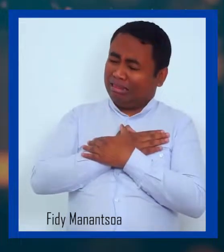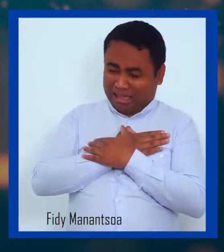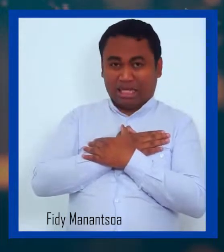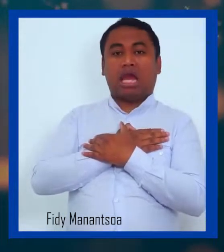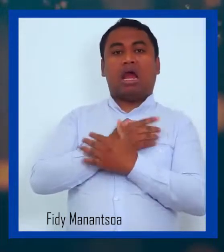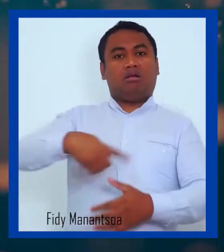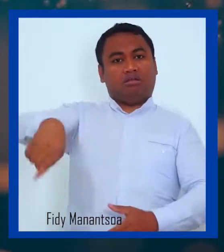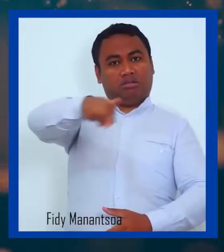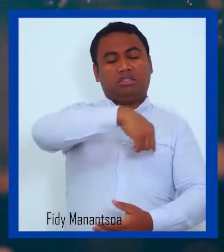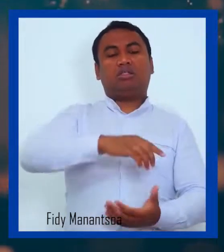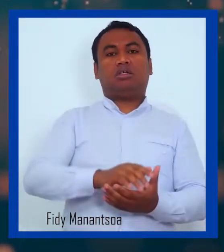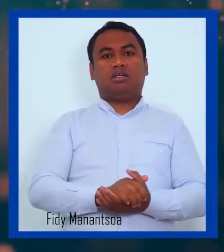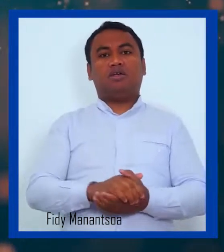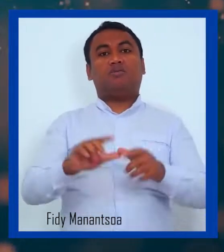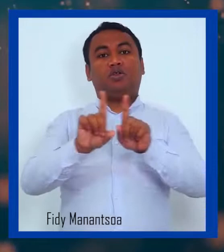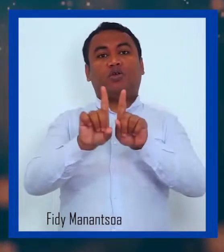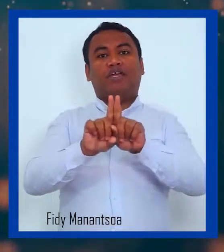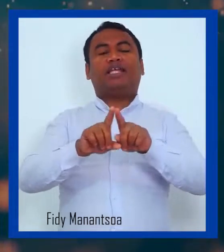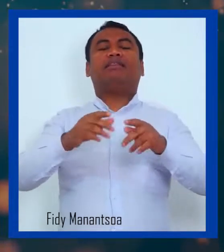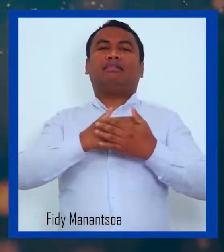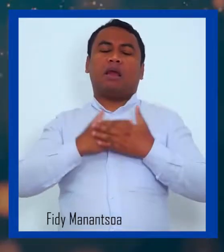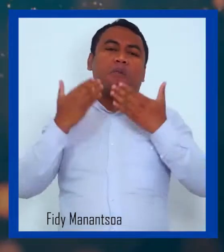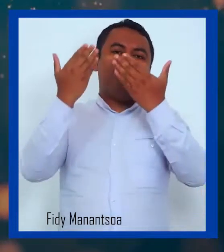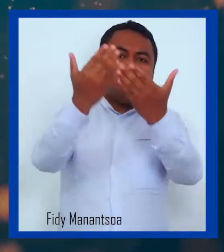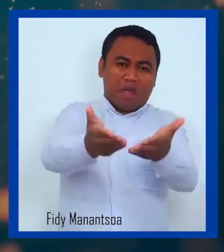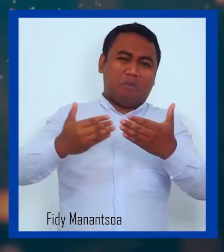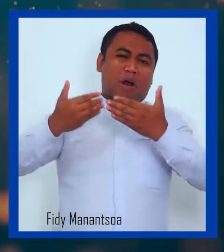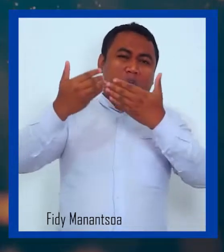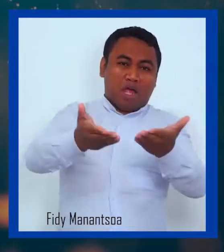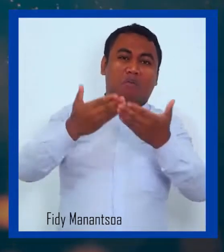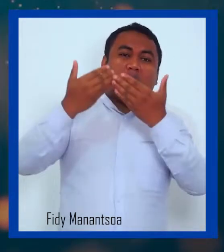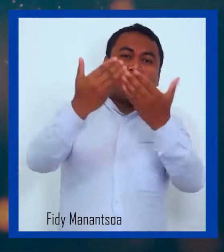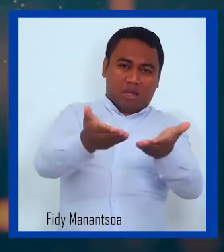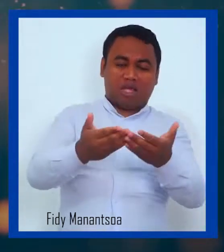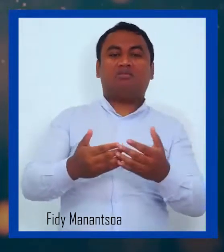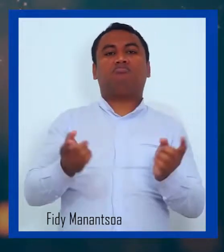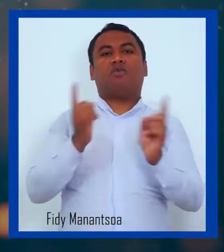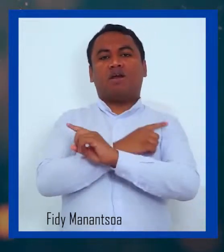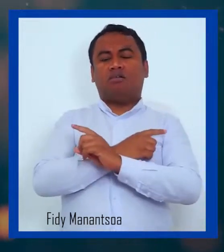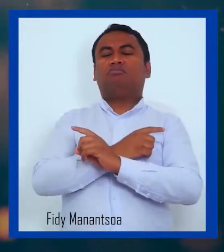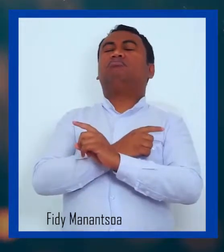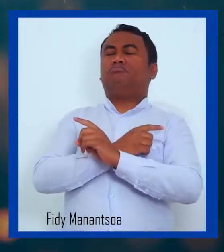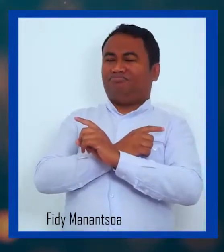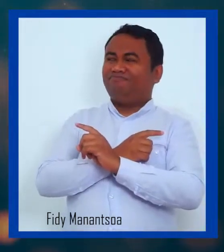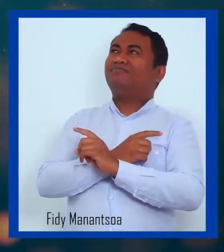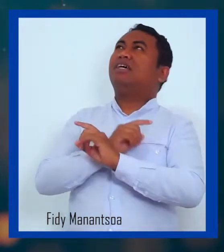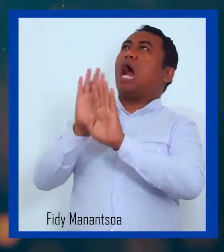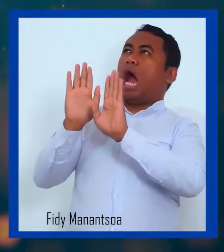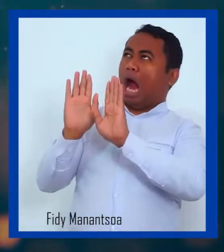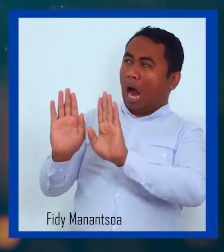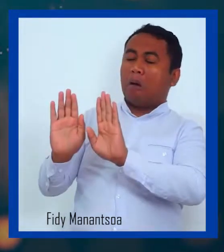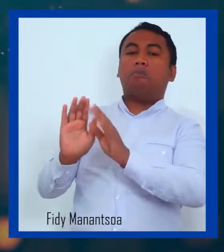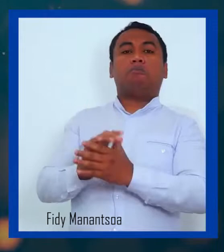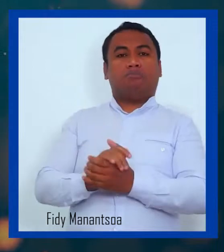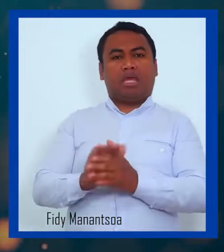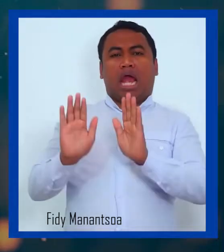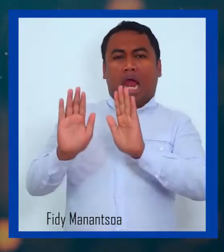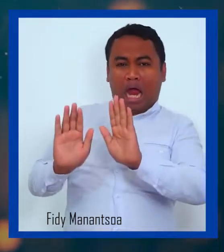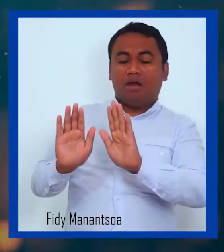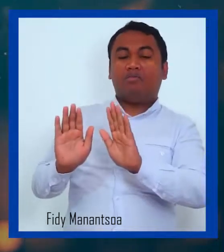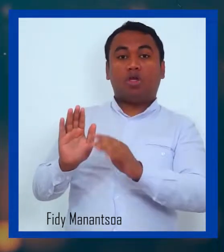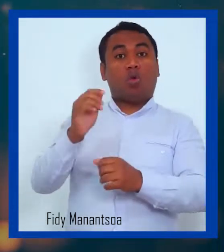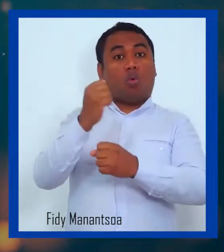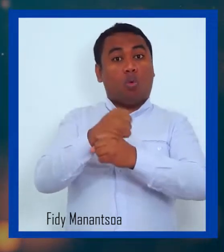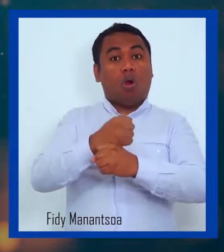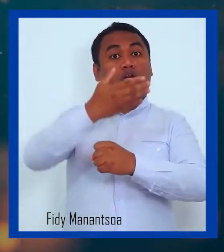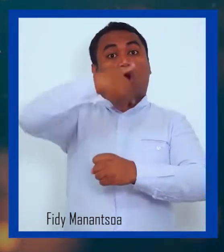hoe hanomeno anareo izy izy amin'ny fahafenon'Andriamanitra rehetra mba hameno anareo. Izany hoe ny olona